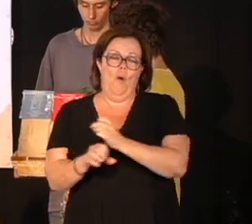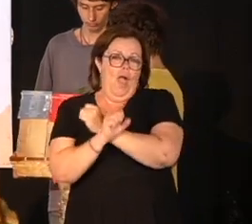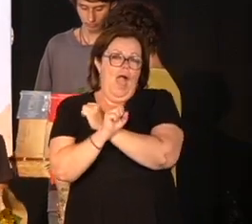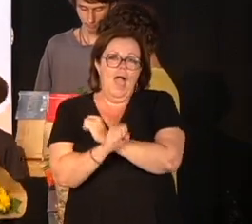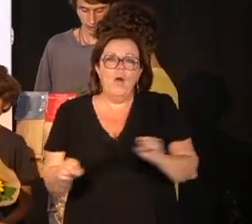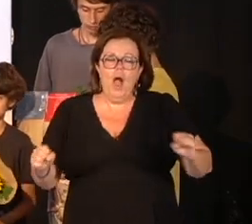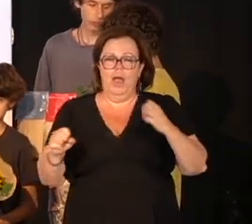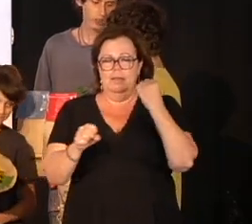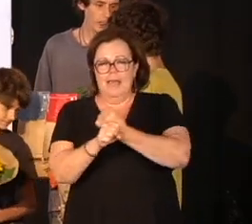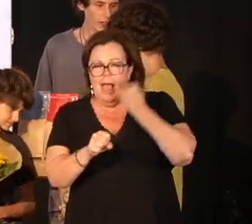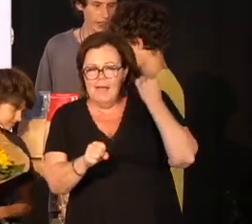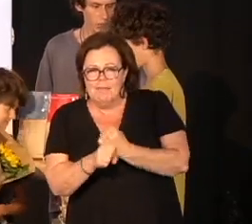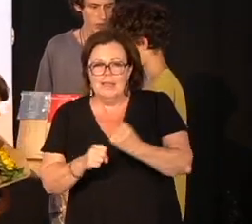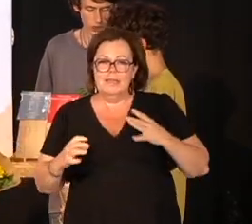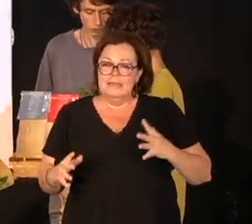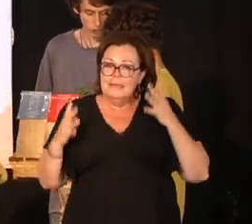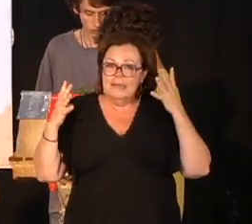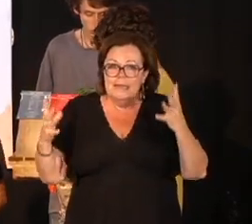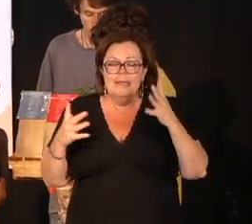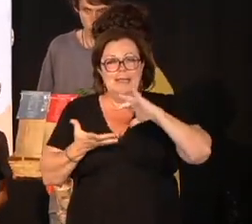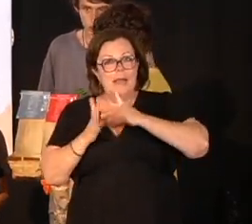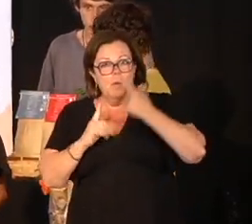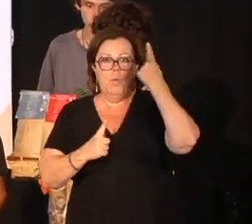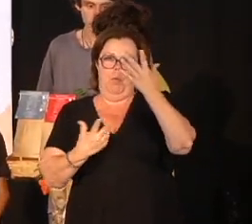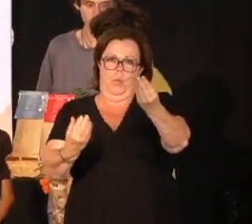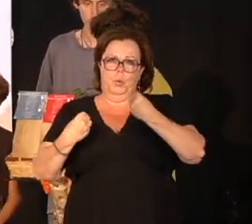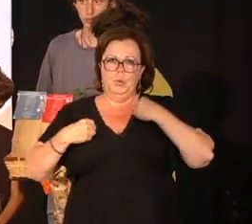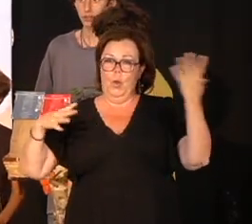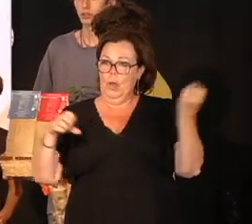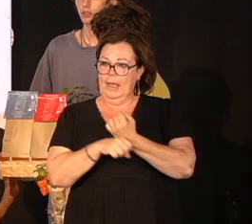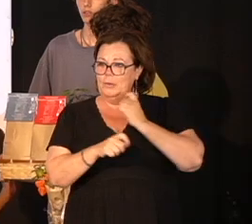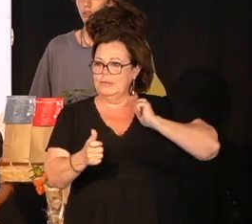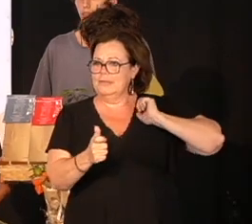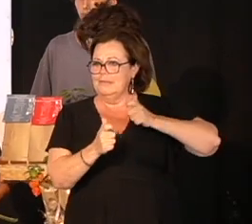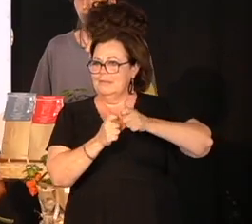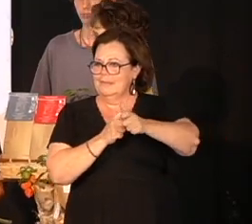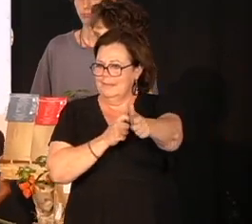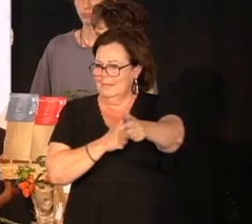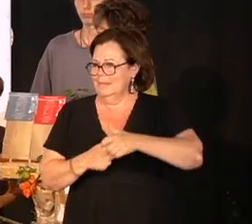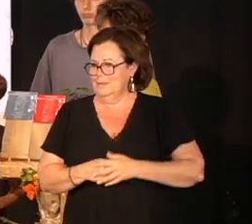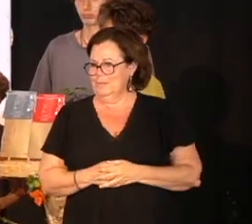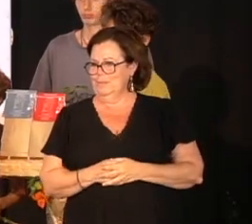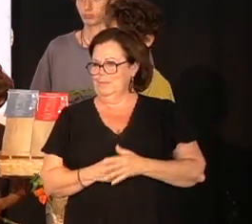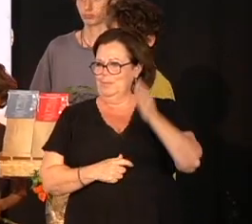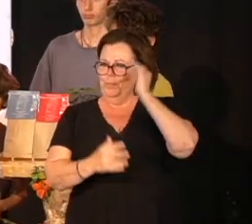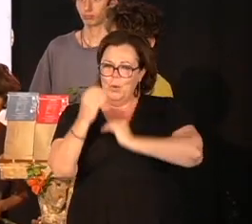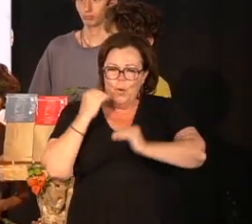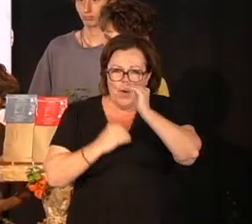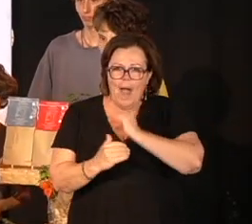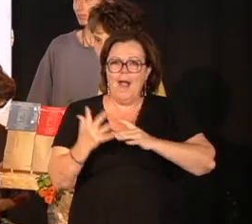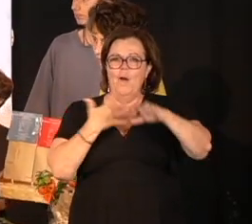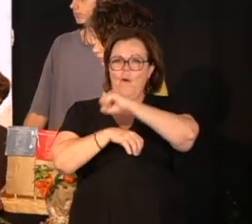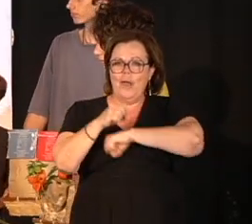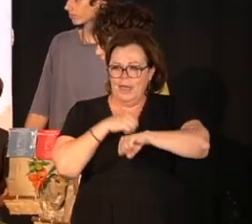qui travaillent et qui font toute la programmation, qui font tout le programme, qui